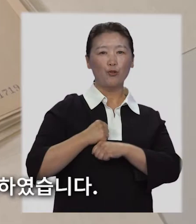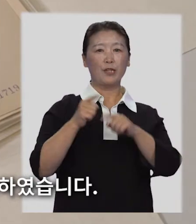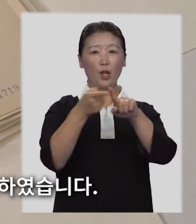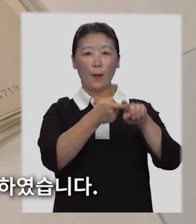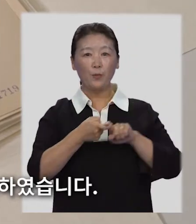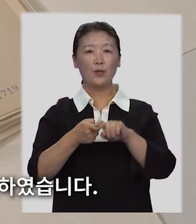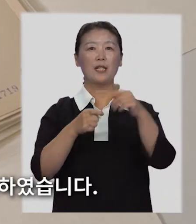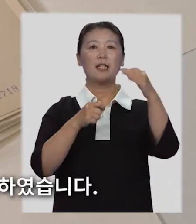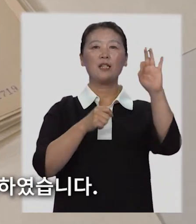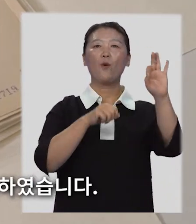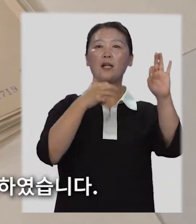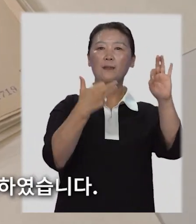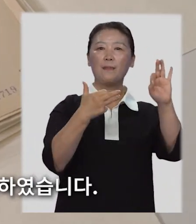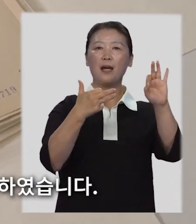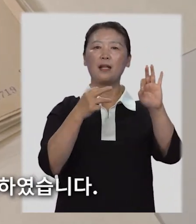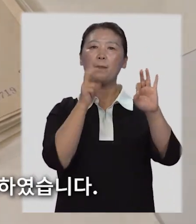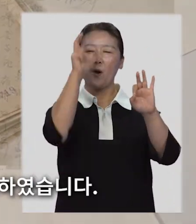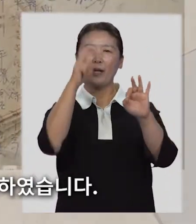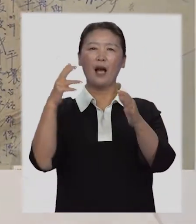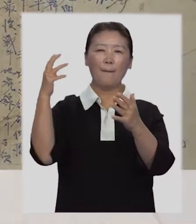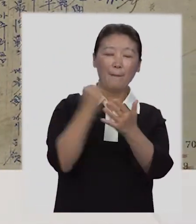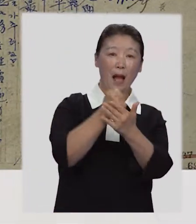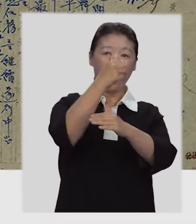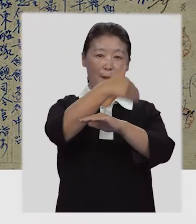평양 탈환 작전을 공동 전개하였습니다.